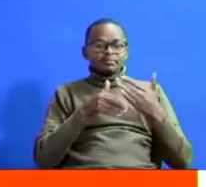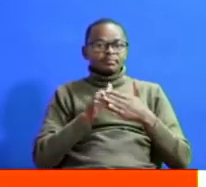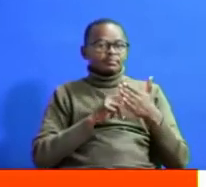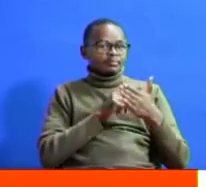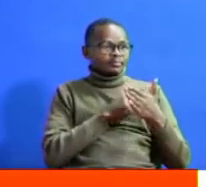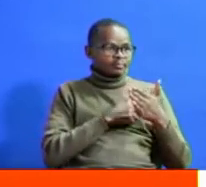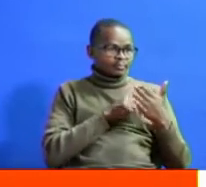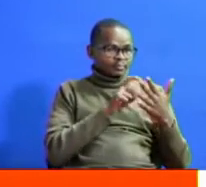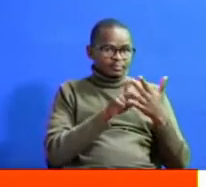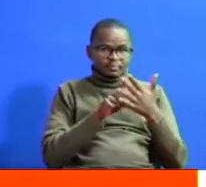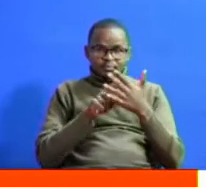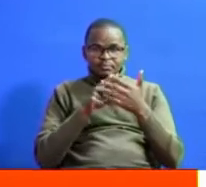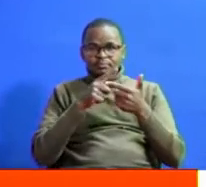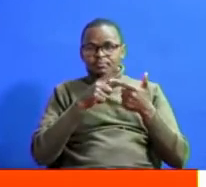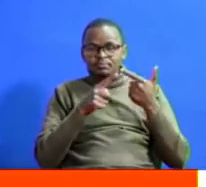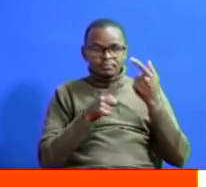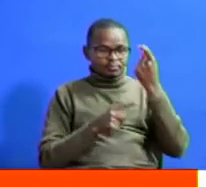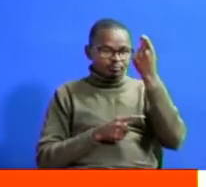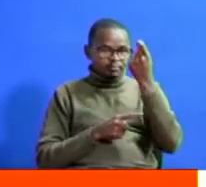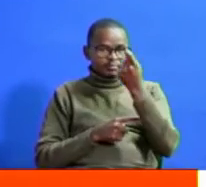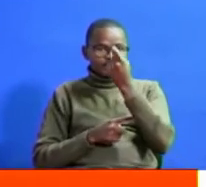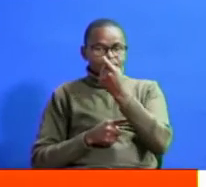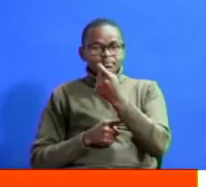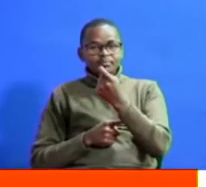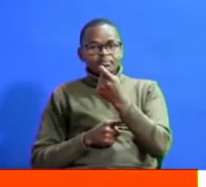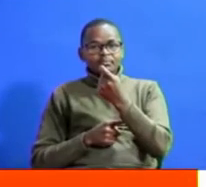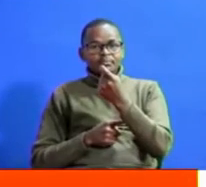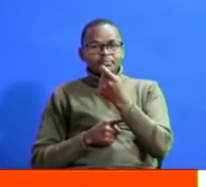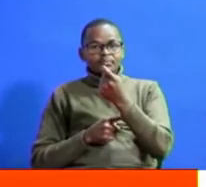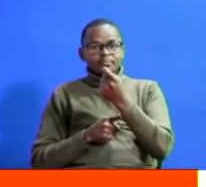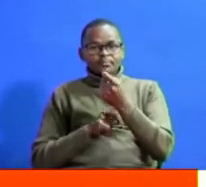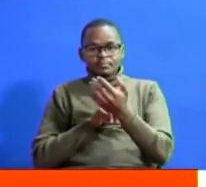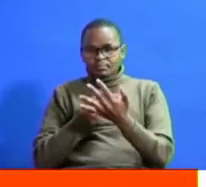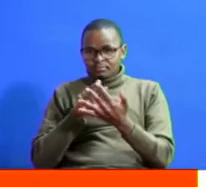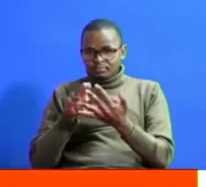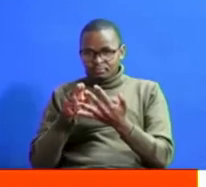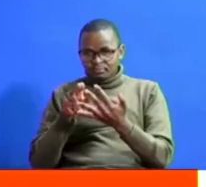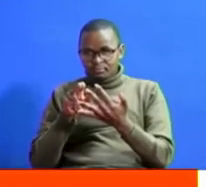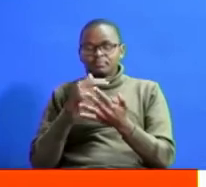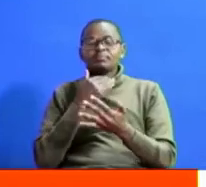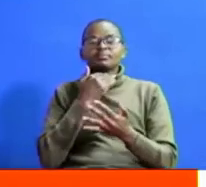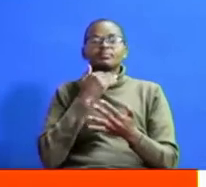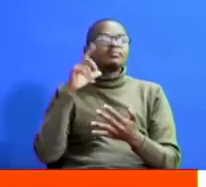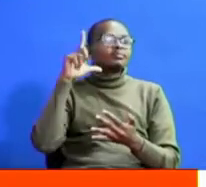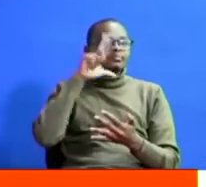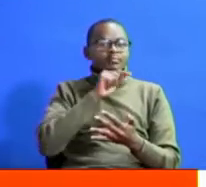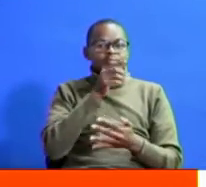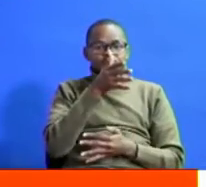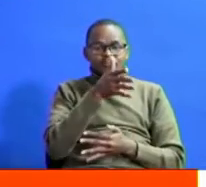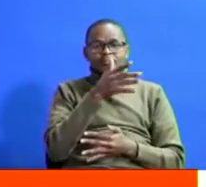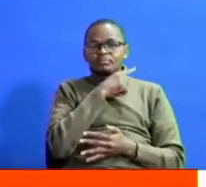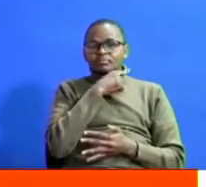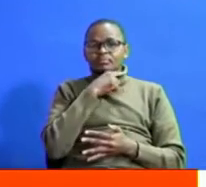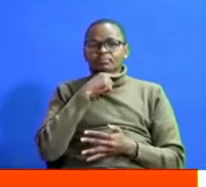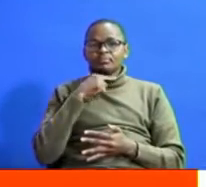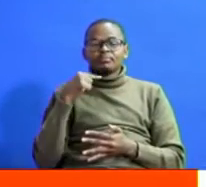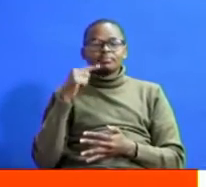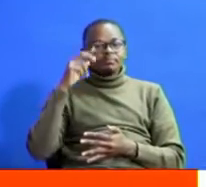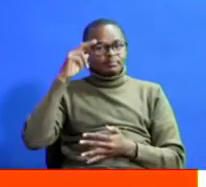jaguzia wote, lakini wachache wale ambao tulitembea. Tunataka tumalize hii mauaji ya